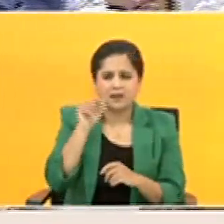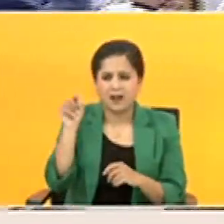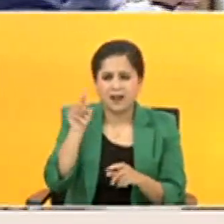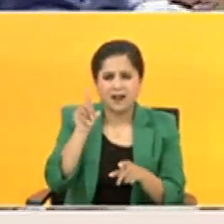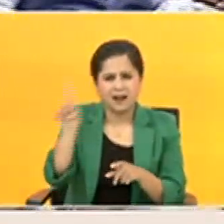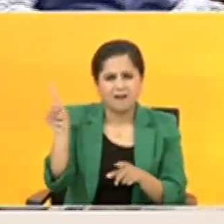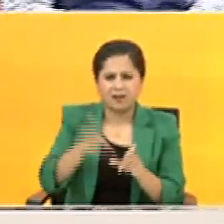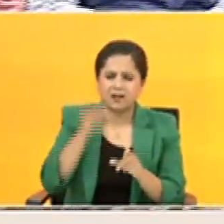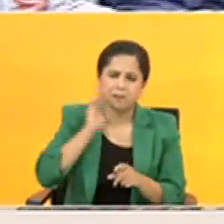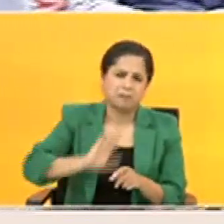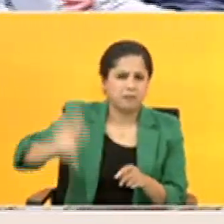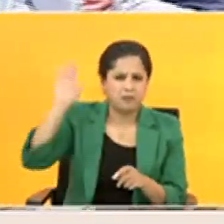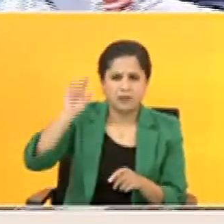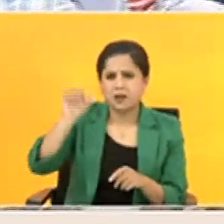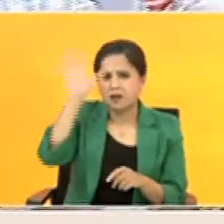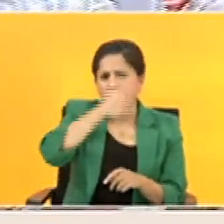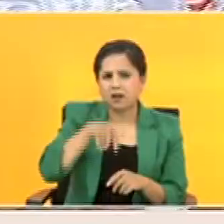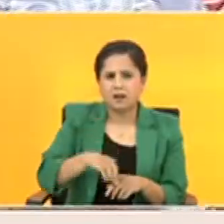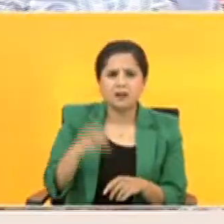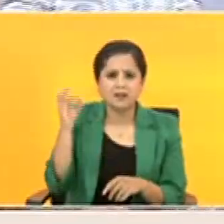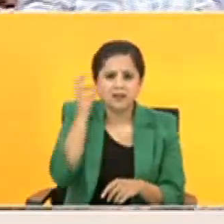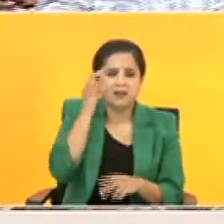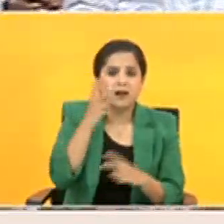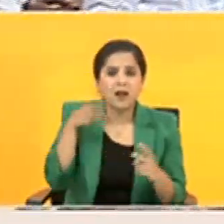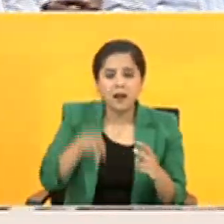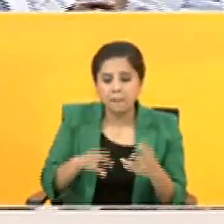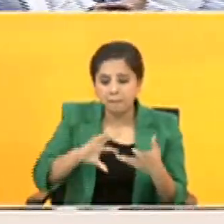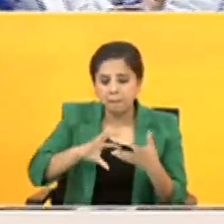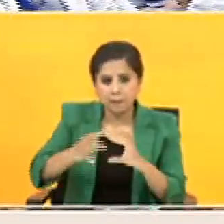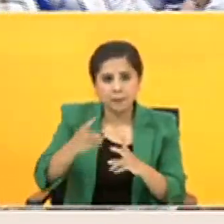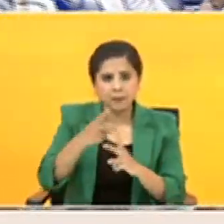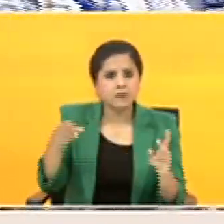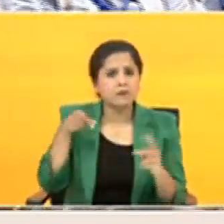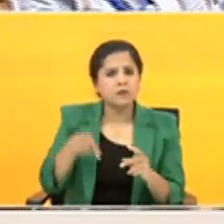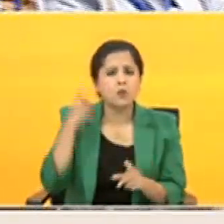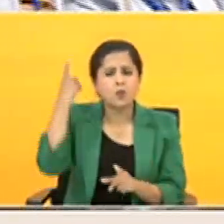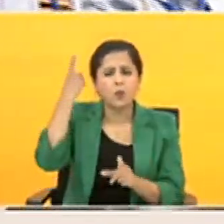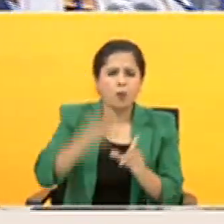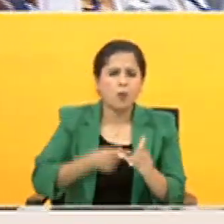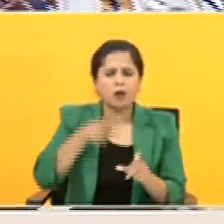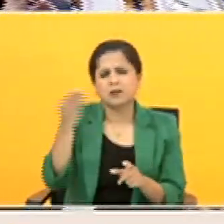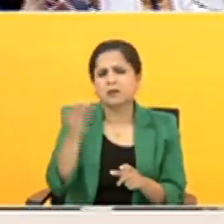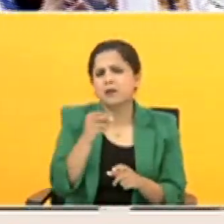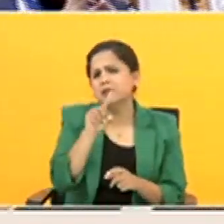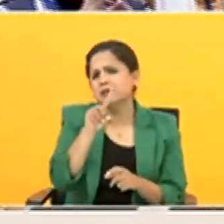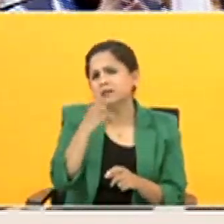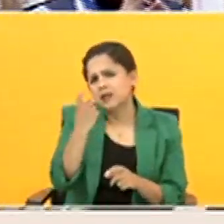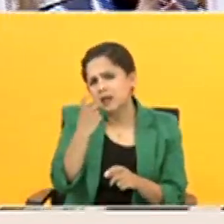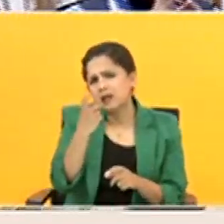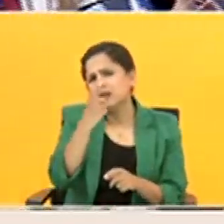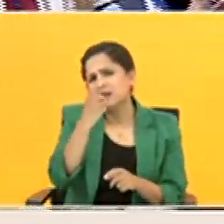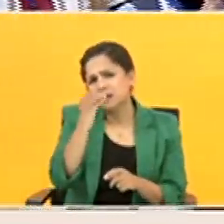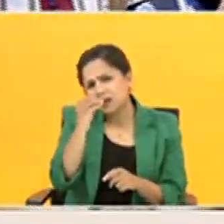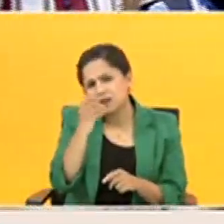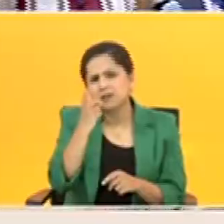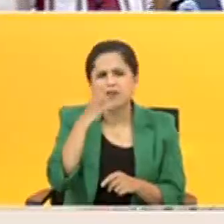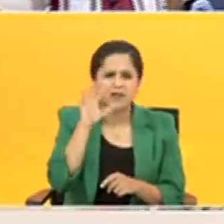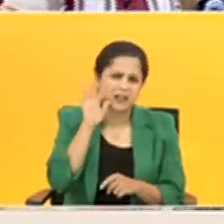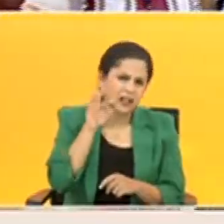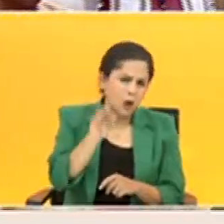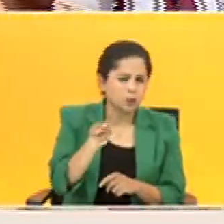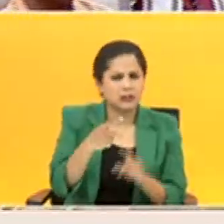पहले भारत में शहद उत्पादन एक साल में करीब 70-75 हजार मैट्रिक टन होता